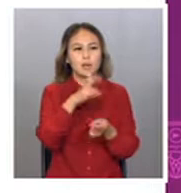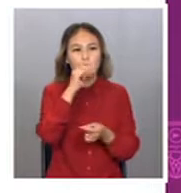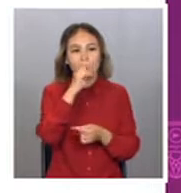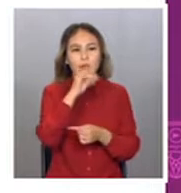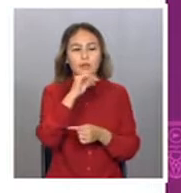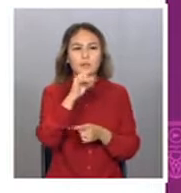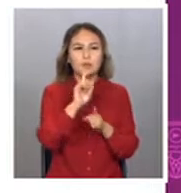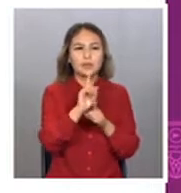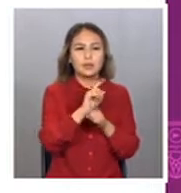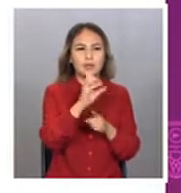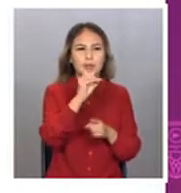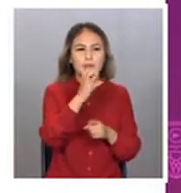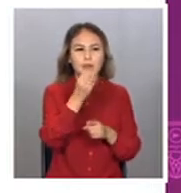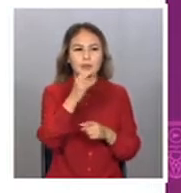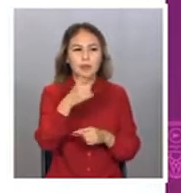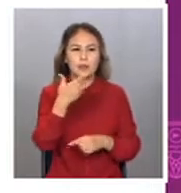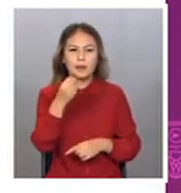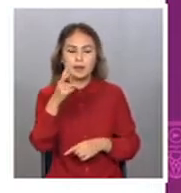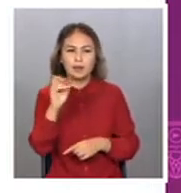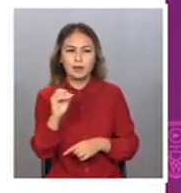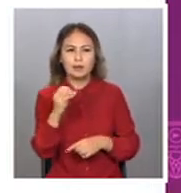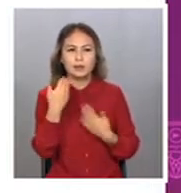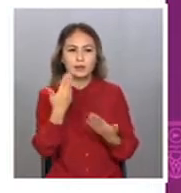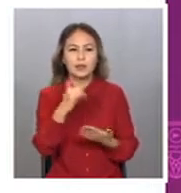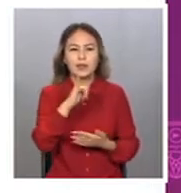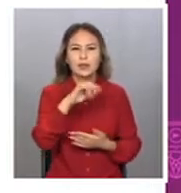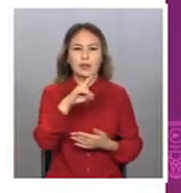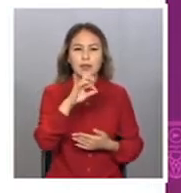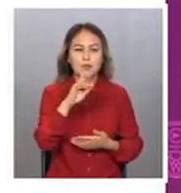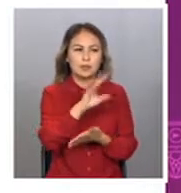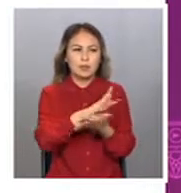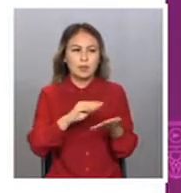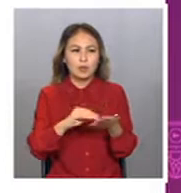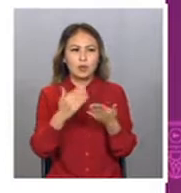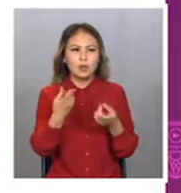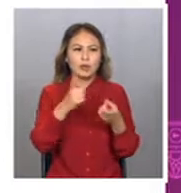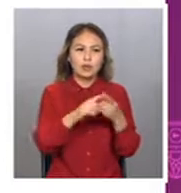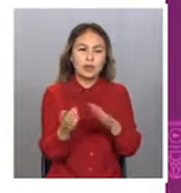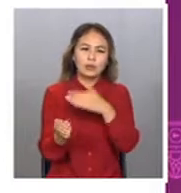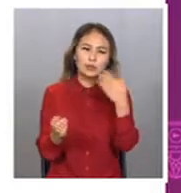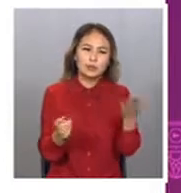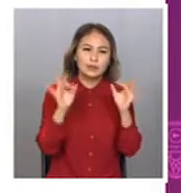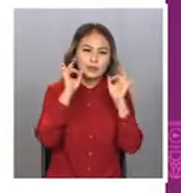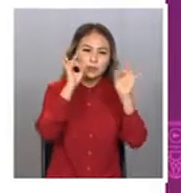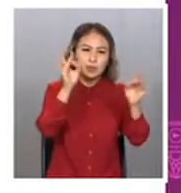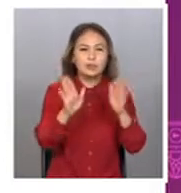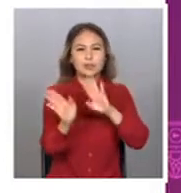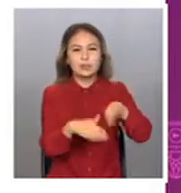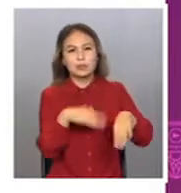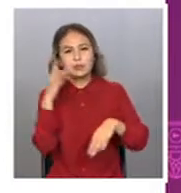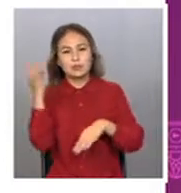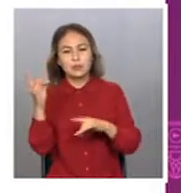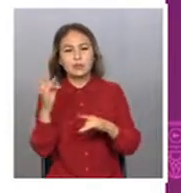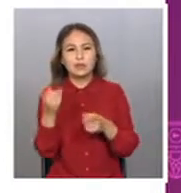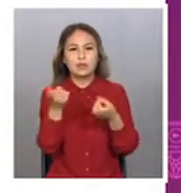айтылуы есейе келе. Бұл ілгерінді ықпал. Себебі алдыңғы дыбыс кейінгі дыбысқа әсер